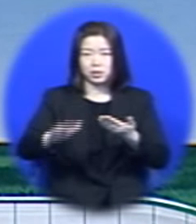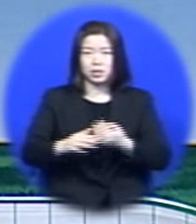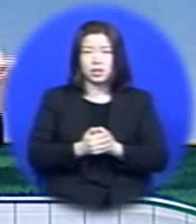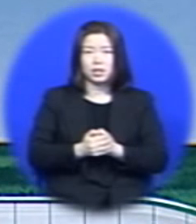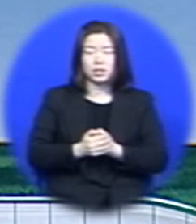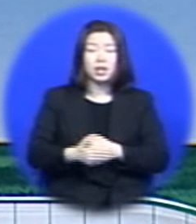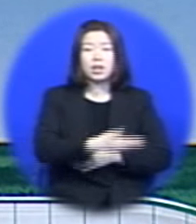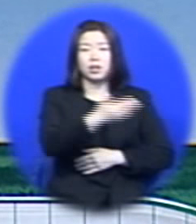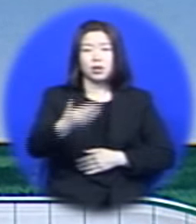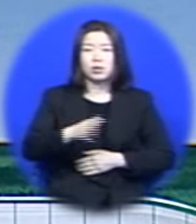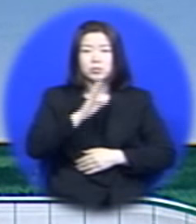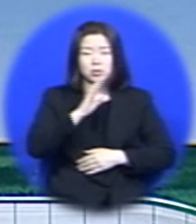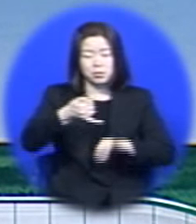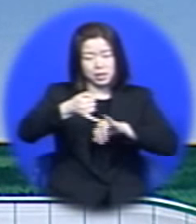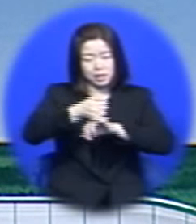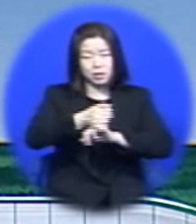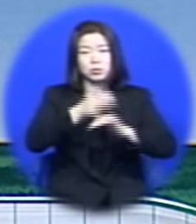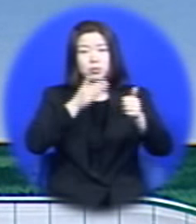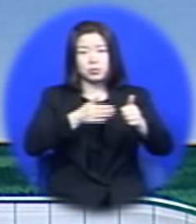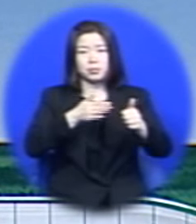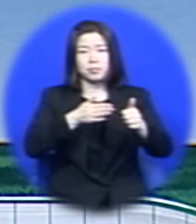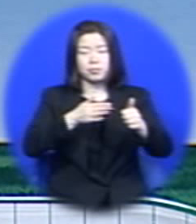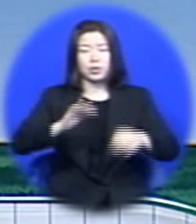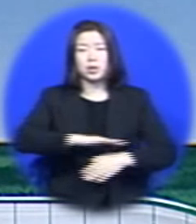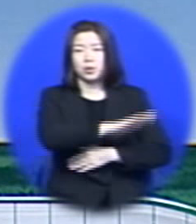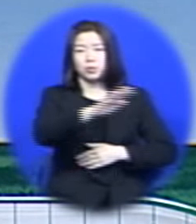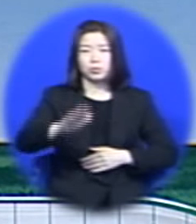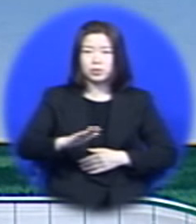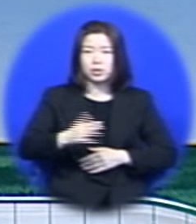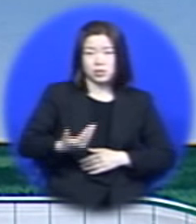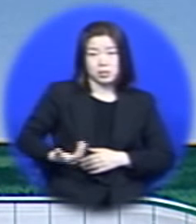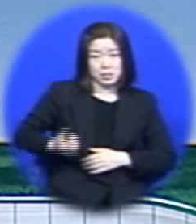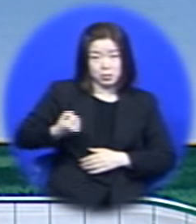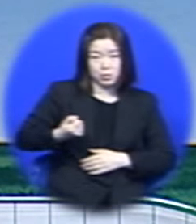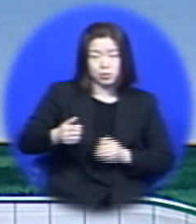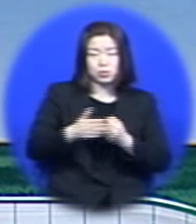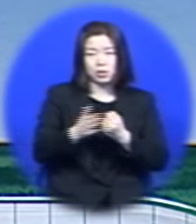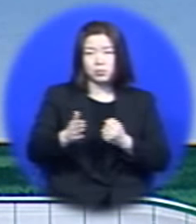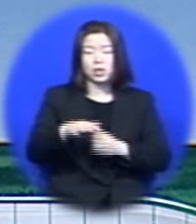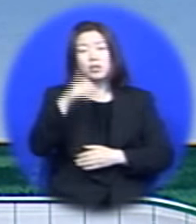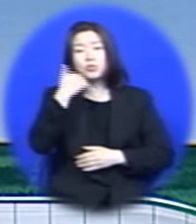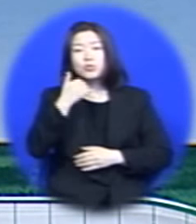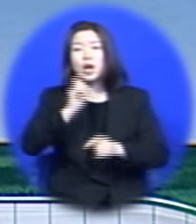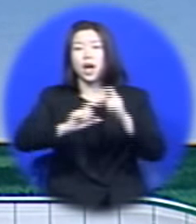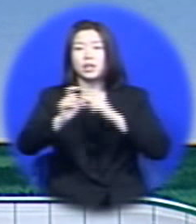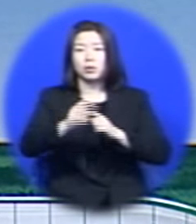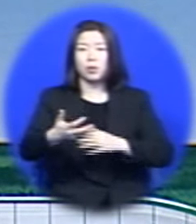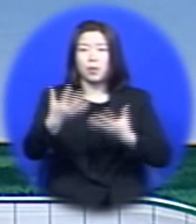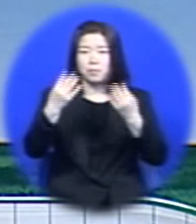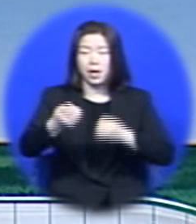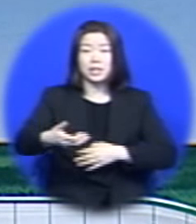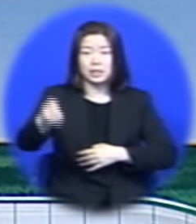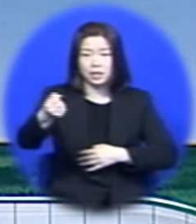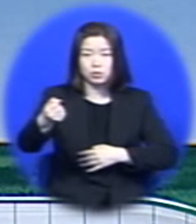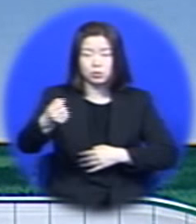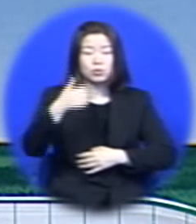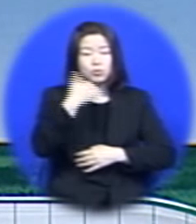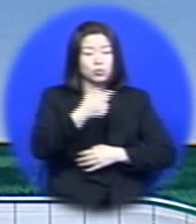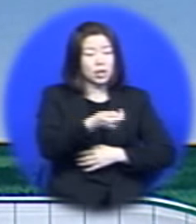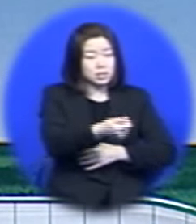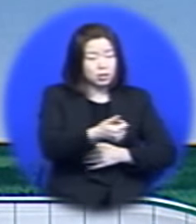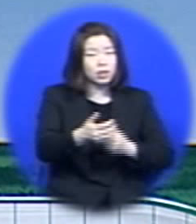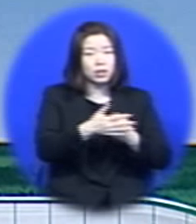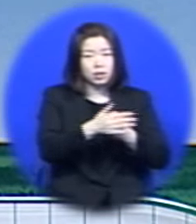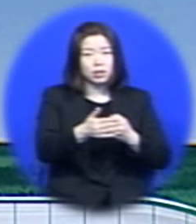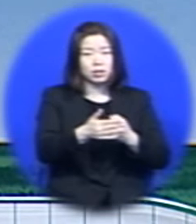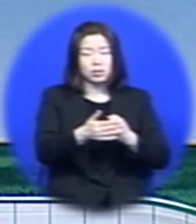여러분 정말 약속하십시다. 우리는 소유 때문에 뭐 누가 더 많이 가졌고 적게 가진 것 때문에 많이